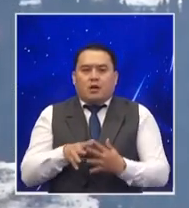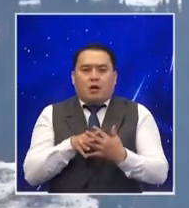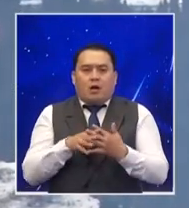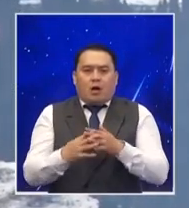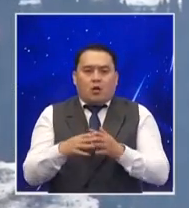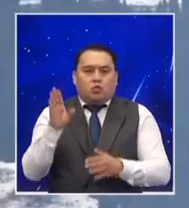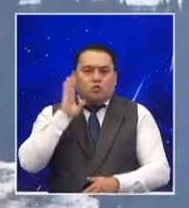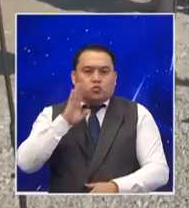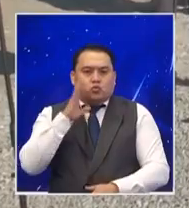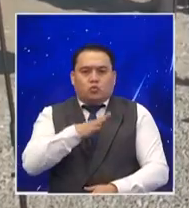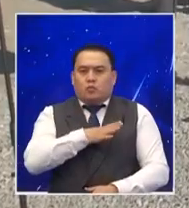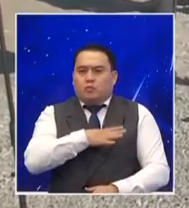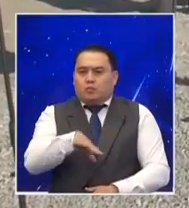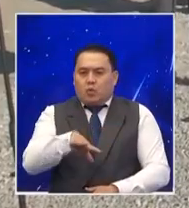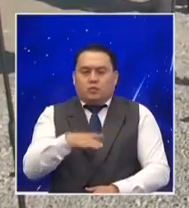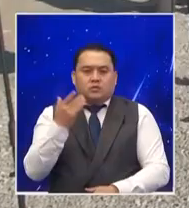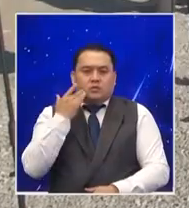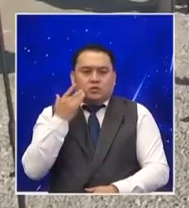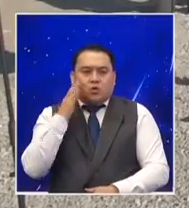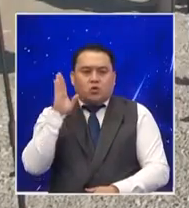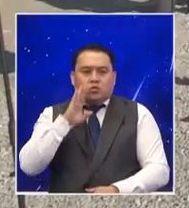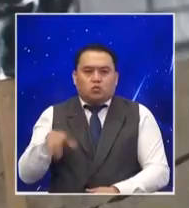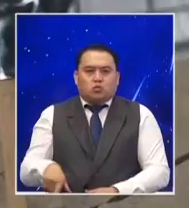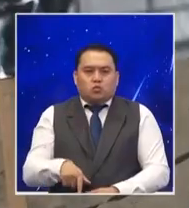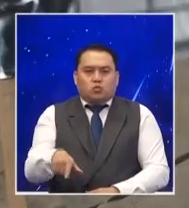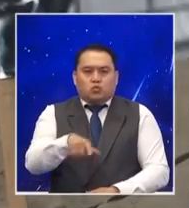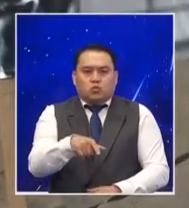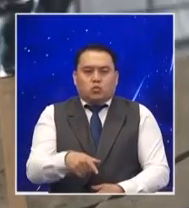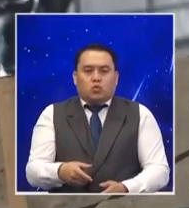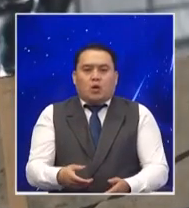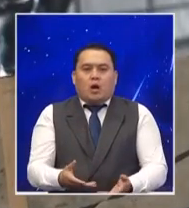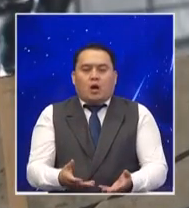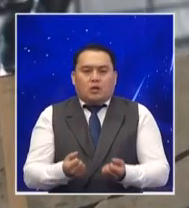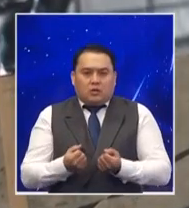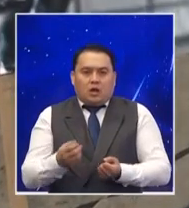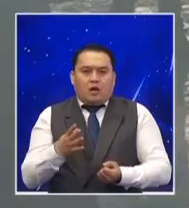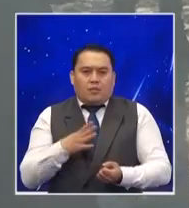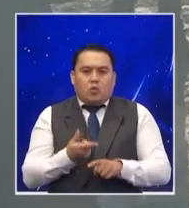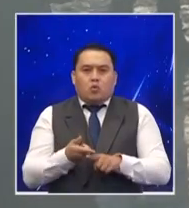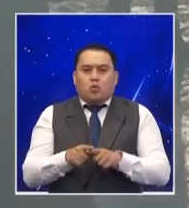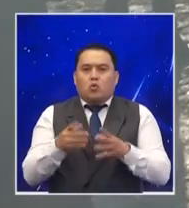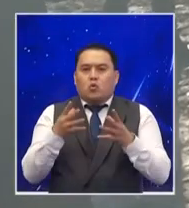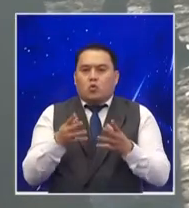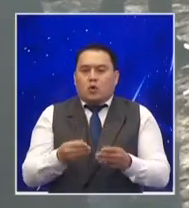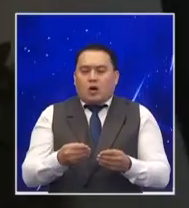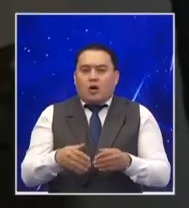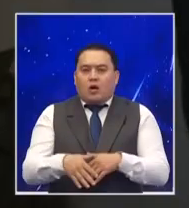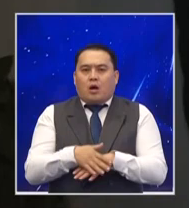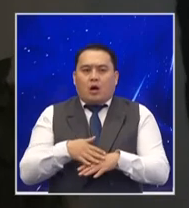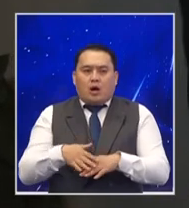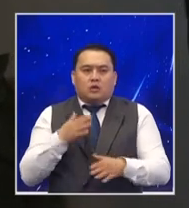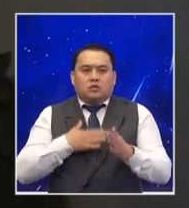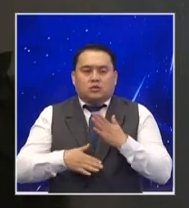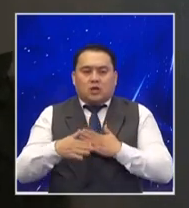жүйесі болмаған. Тұрғындар тіршілік нәрін өзеннен тасып немесе құдықтан алып күн кешіп келген. Бұл күні жамбылдық ағайын ішінде ақ түйенің